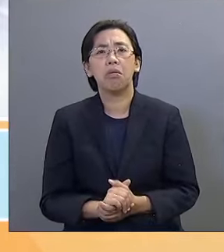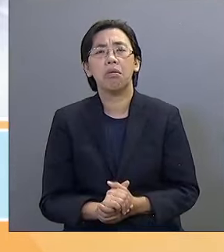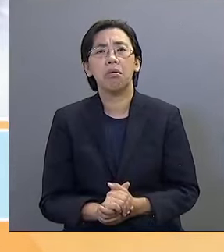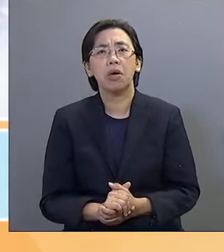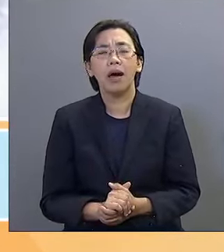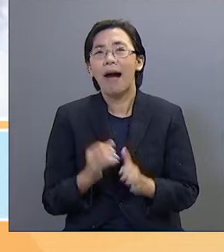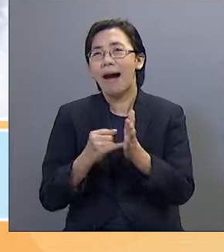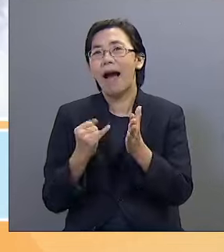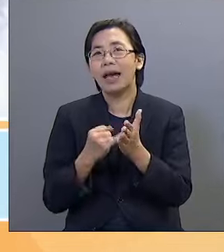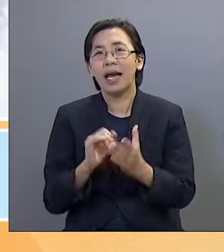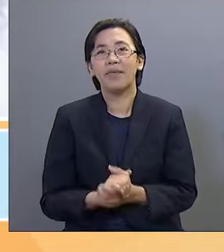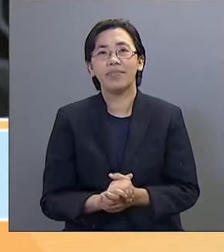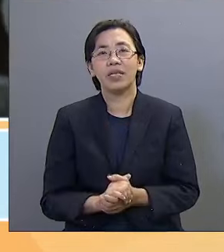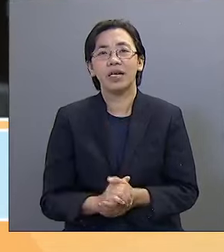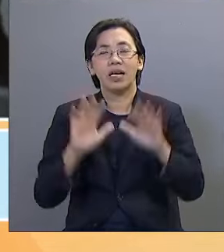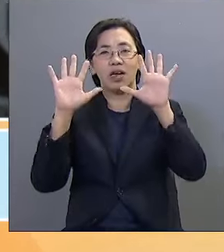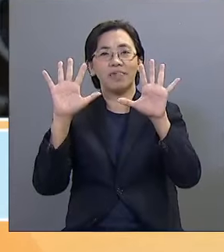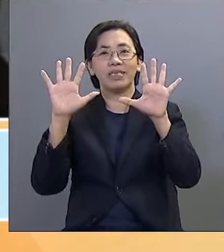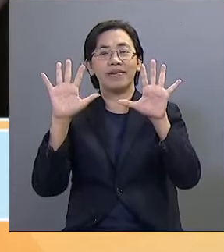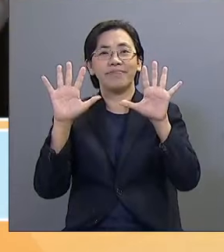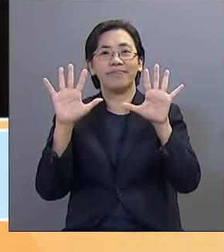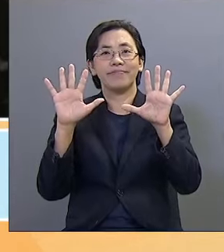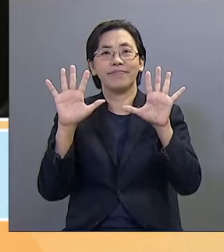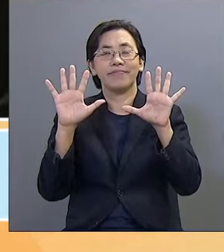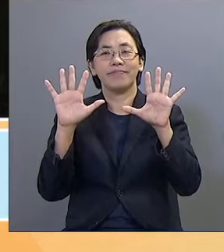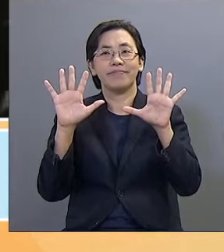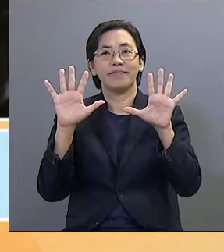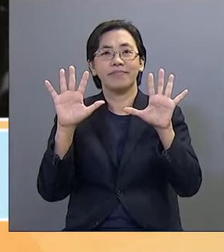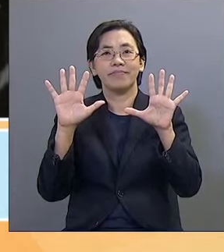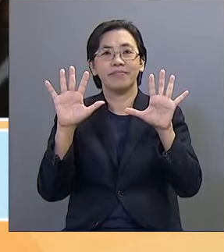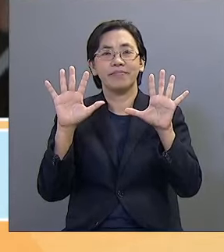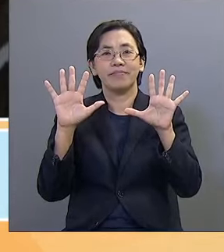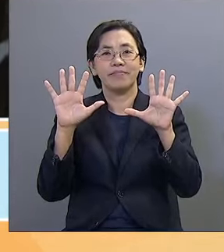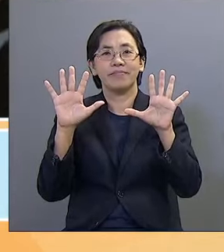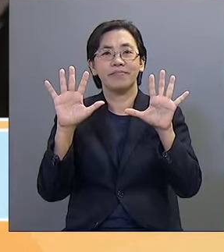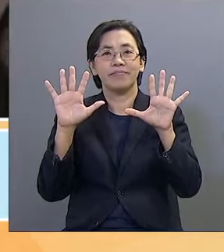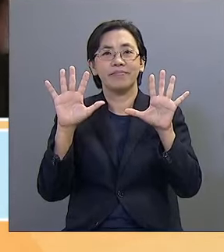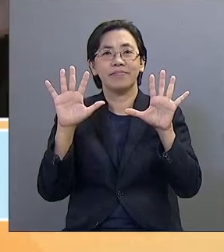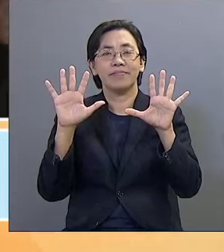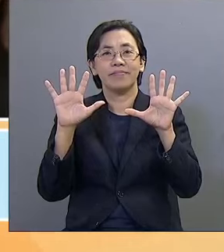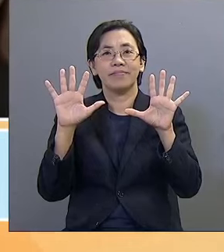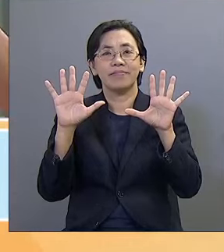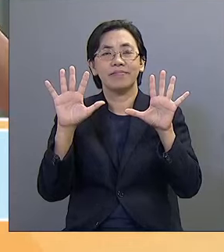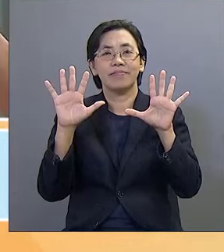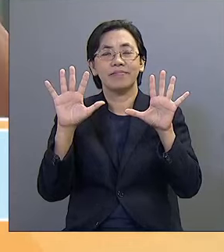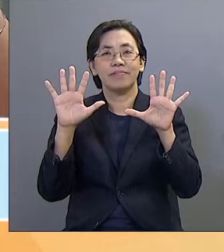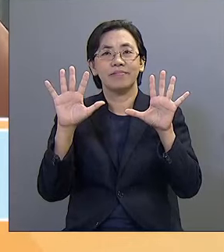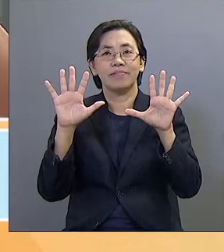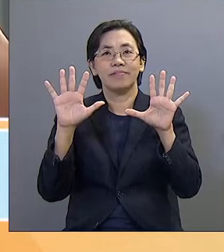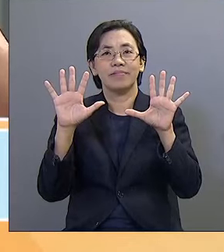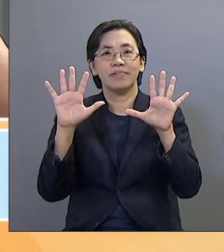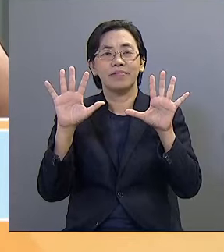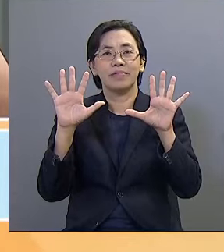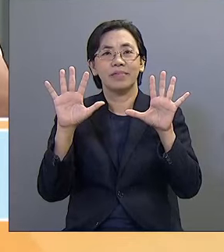ดสอบง่ายๆครับโดยโยคะมือนะครับลองเปิดมือแบบนี้นะครับเปิดมือแบบนี้แล้วดูนะครับถ้าเราดูนะครับ